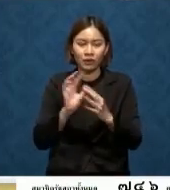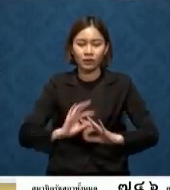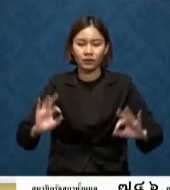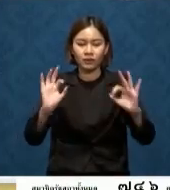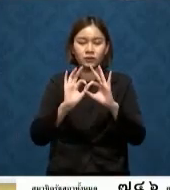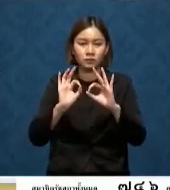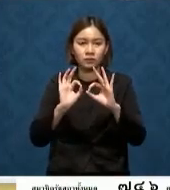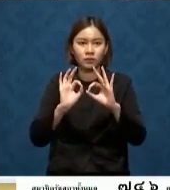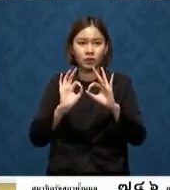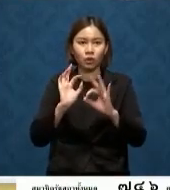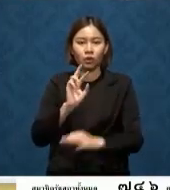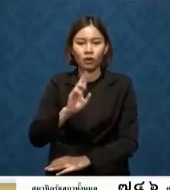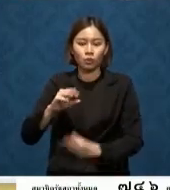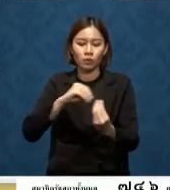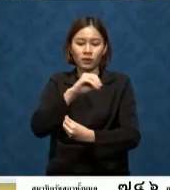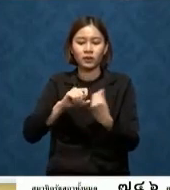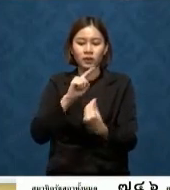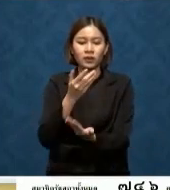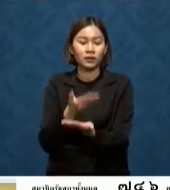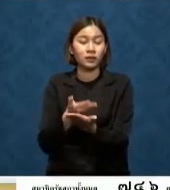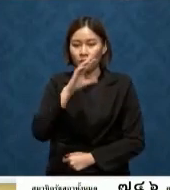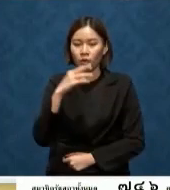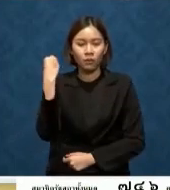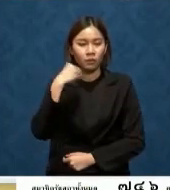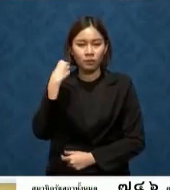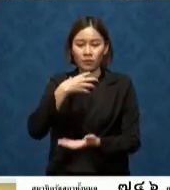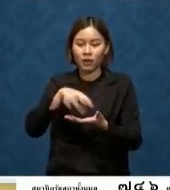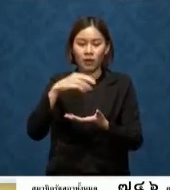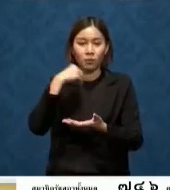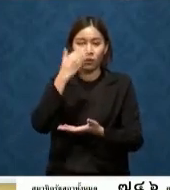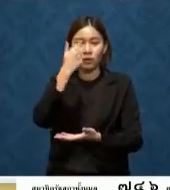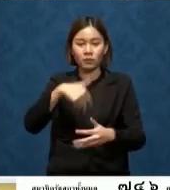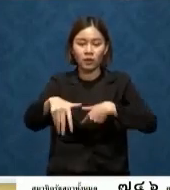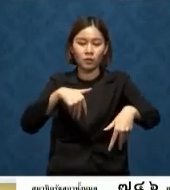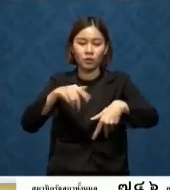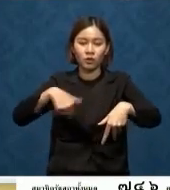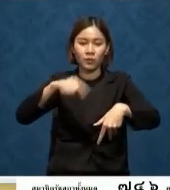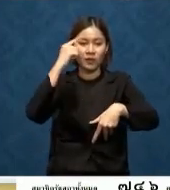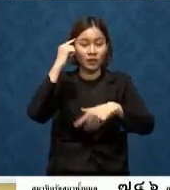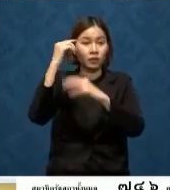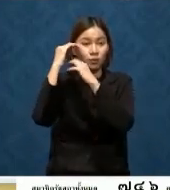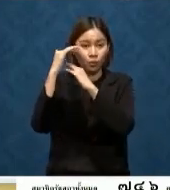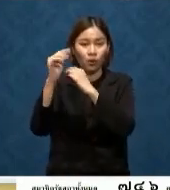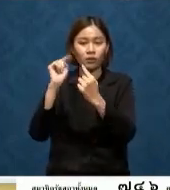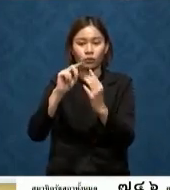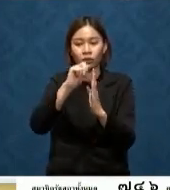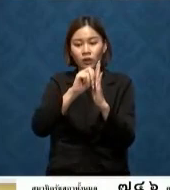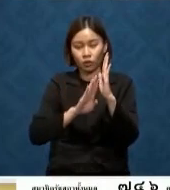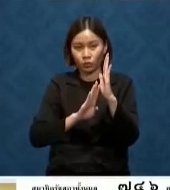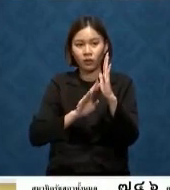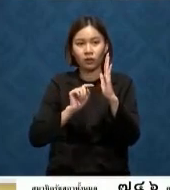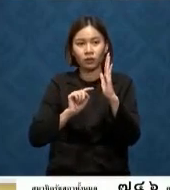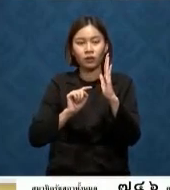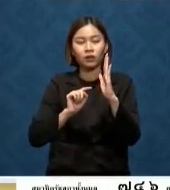ญของระบบเศรษฐกิจการเงินและสังคมเพราะพี่น้องประชาชนมีความคาดหวังกับนโยบายที่เป็นรูปธ